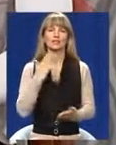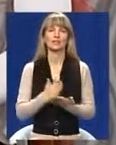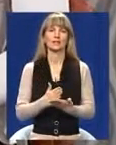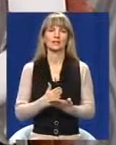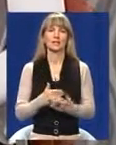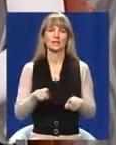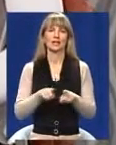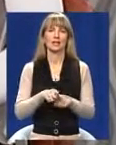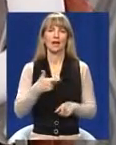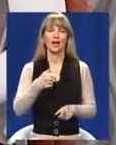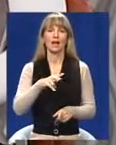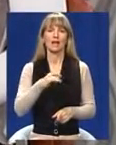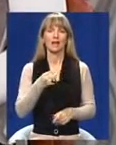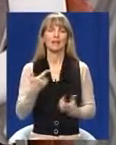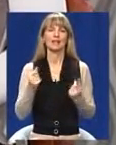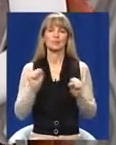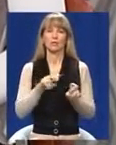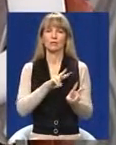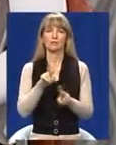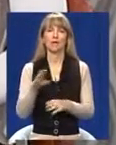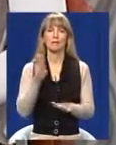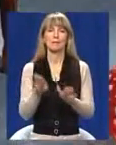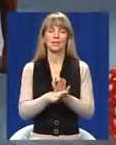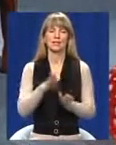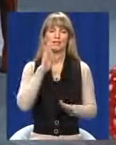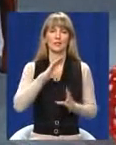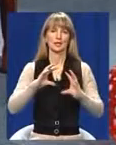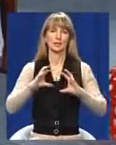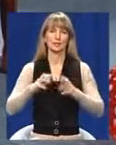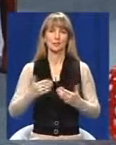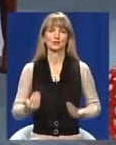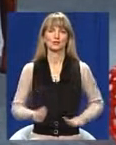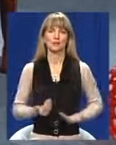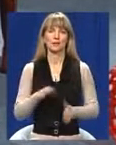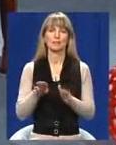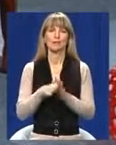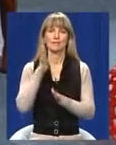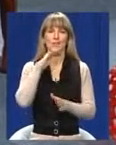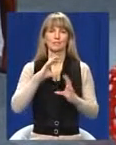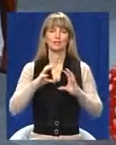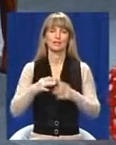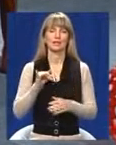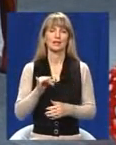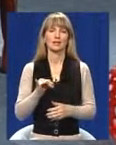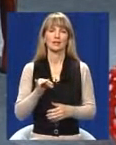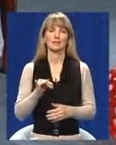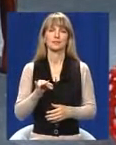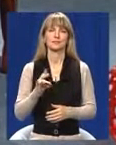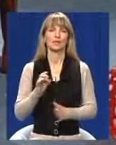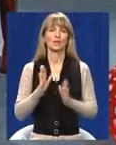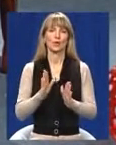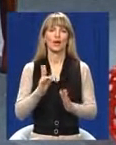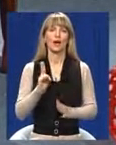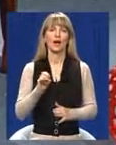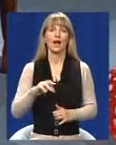таких галерей, де можна поспостерігати підводний світ, жителів підводного світу. І не в тому, не тільки кальмарів, а